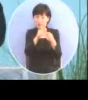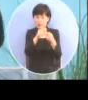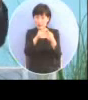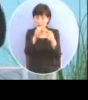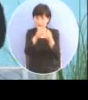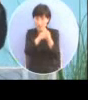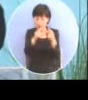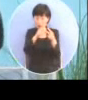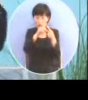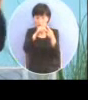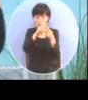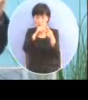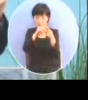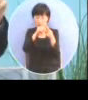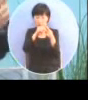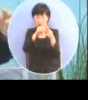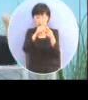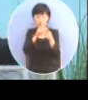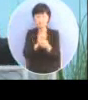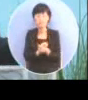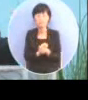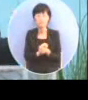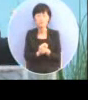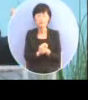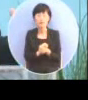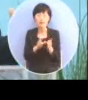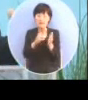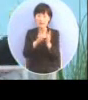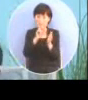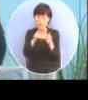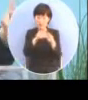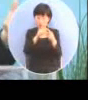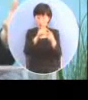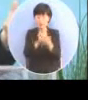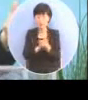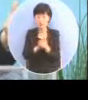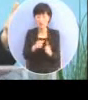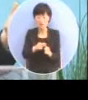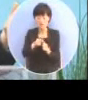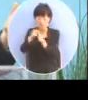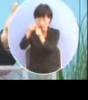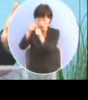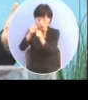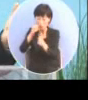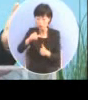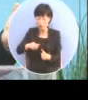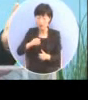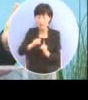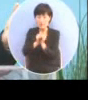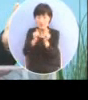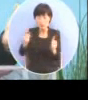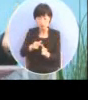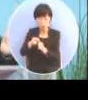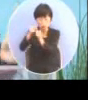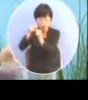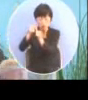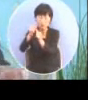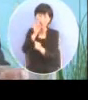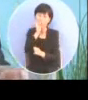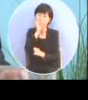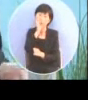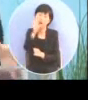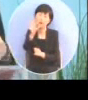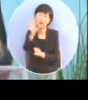정도는요, 뭐라고 말했는가 성경을 읽고 난 뒤에 인간은 구원받을 수 없다. Và điều số 2 có nói rằng con người không tự được cứu